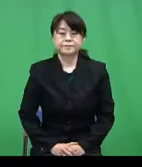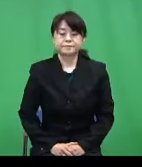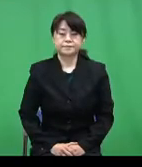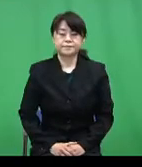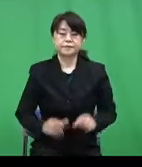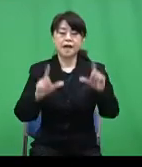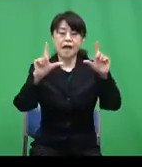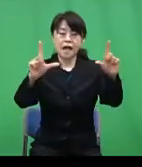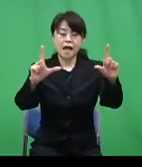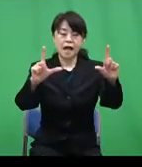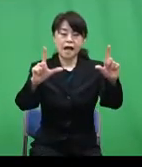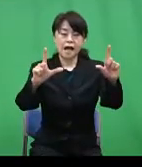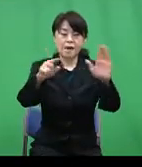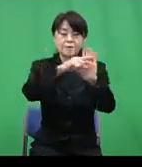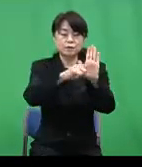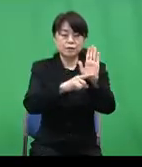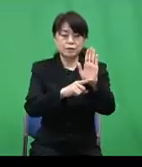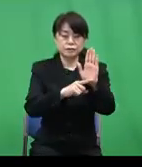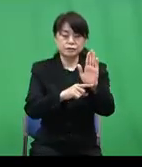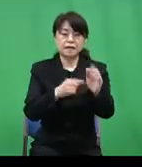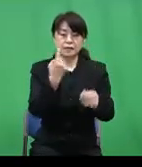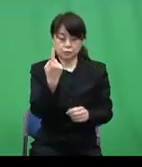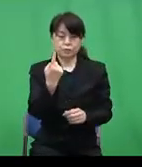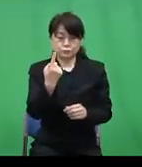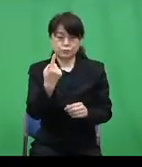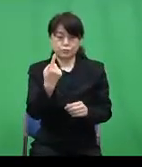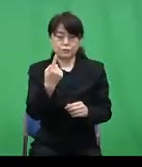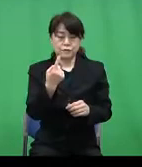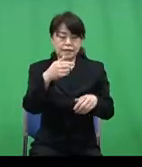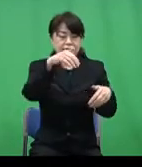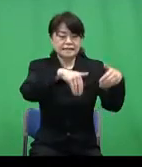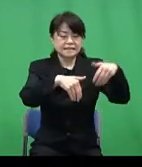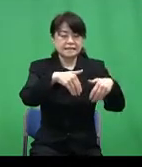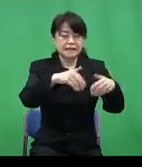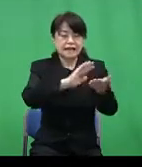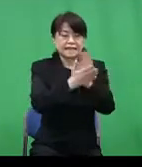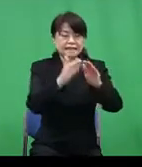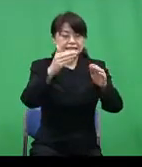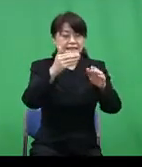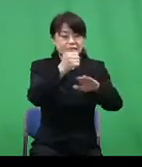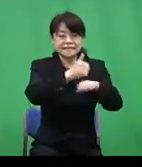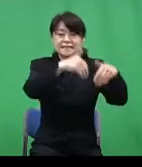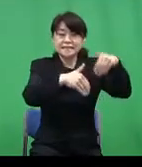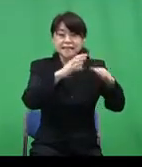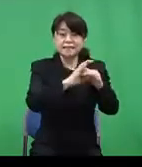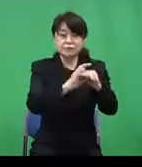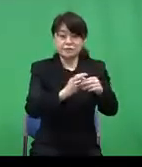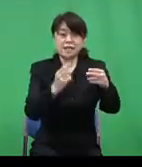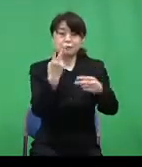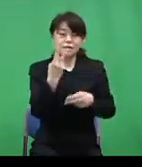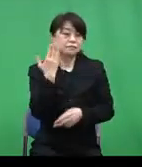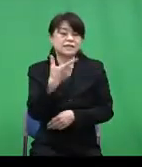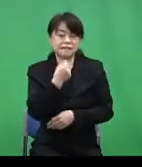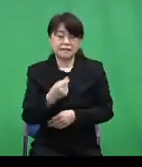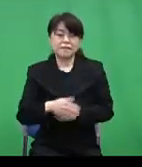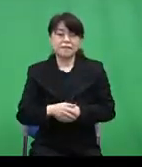はい。 発表事項について言って、今夜のまたすごいのなんですが、事実について言って、発